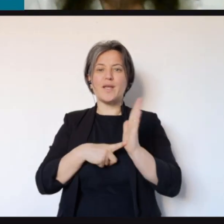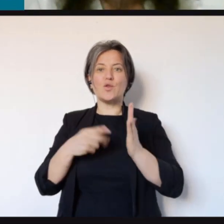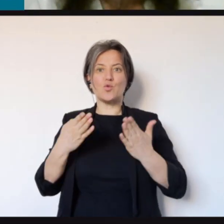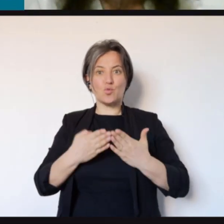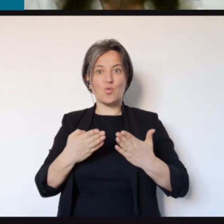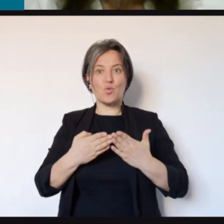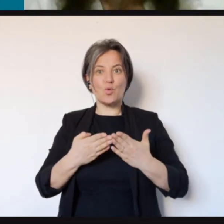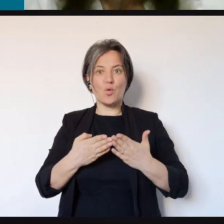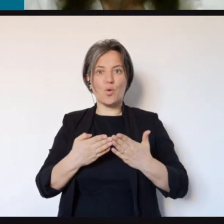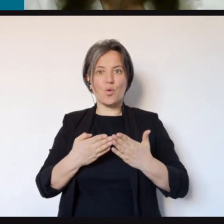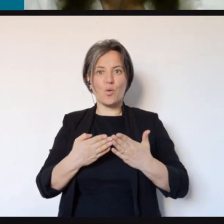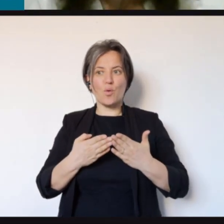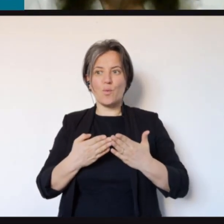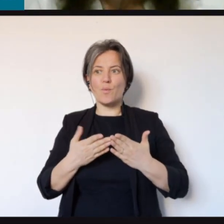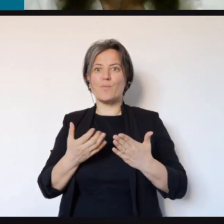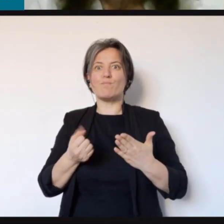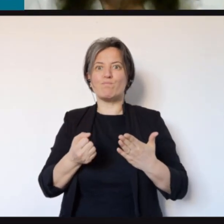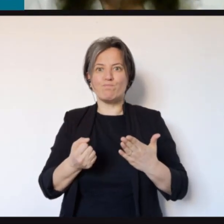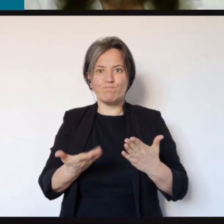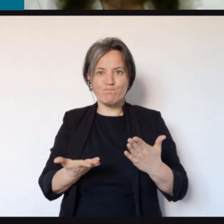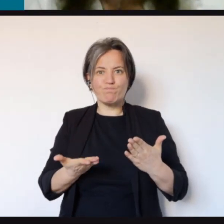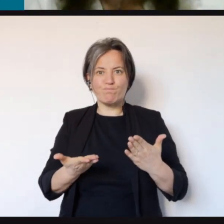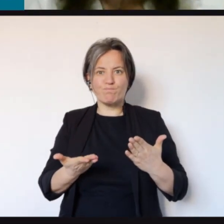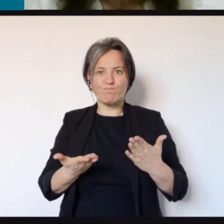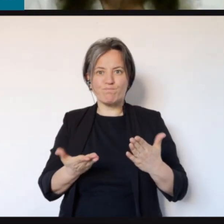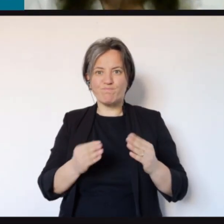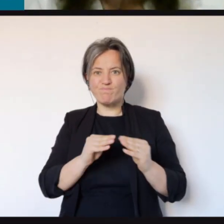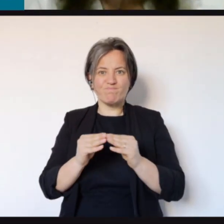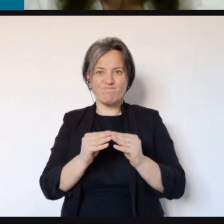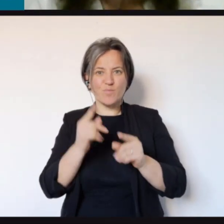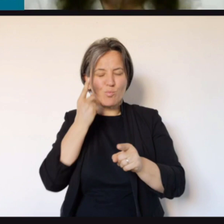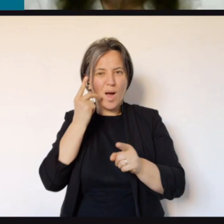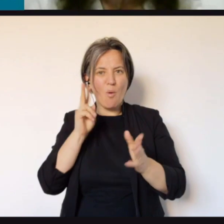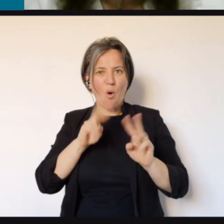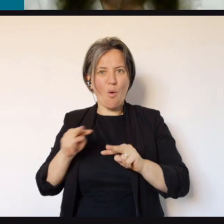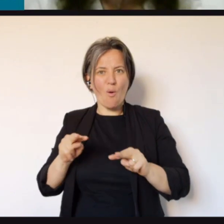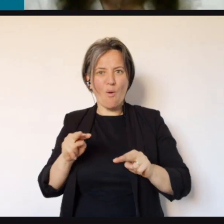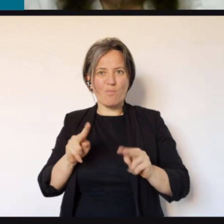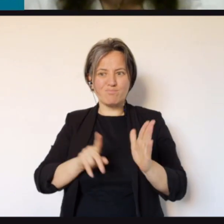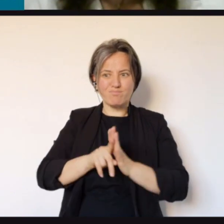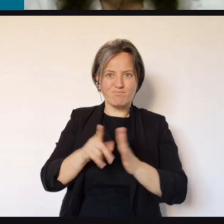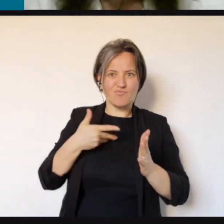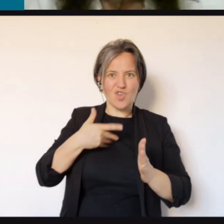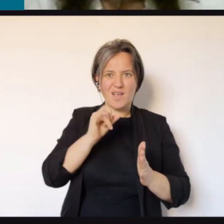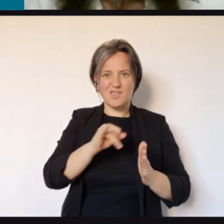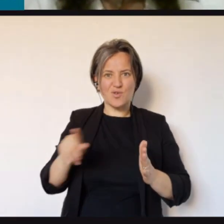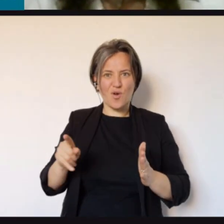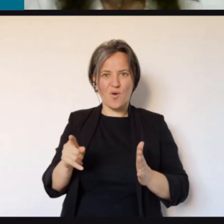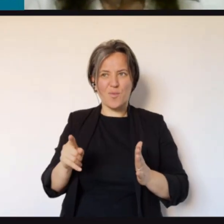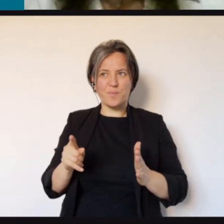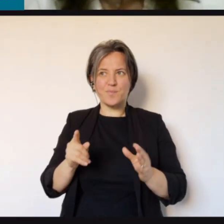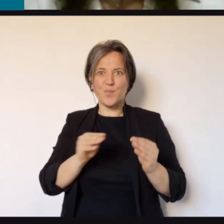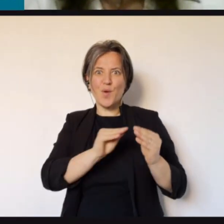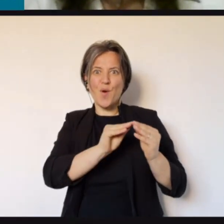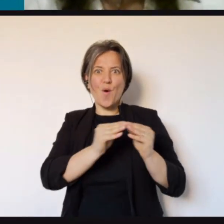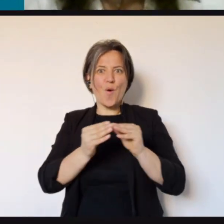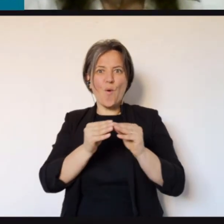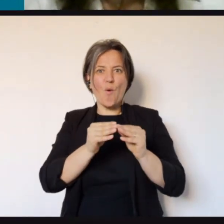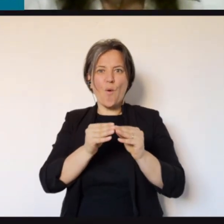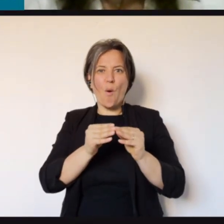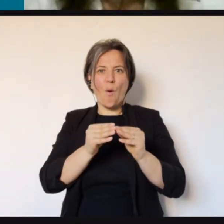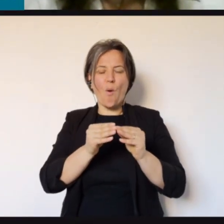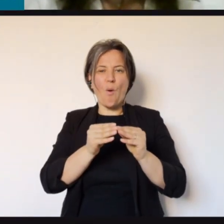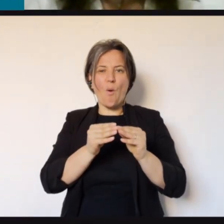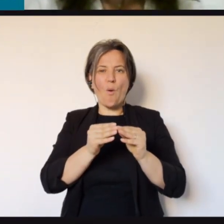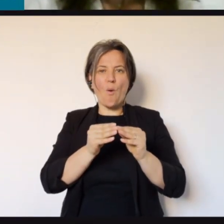il diritto allo studio, quanto è esigibile, lo dovremmo verificare. Se ancora non si riesce a